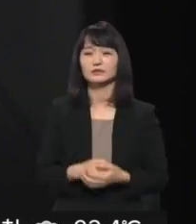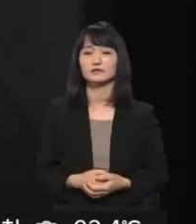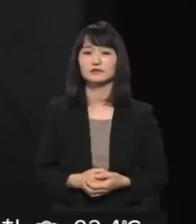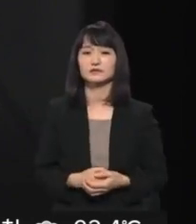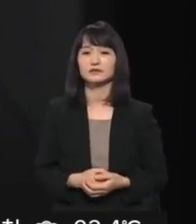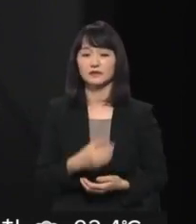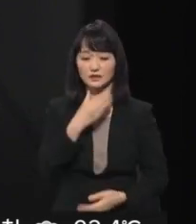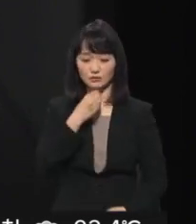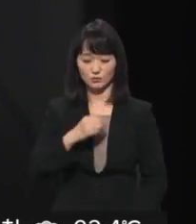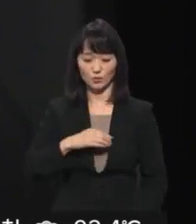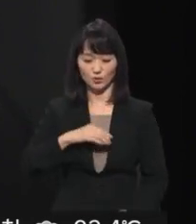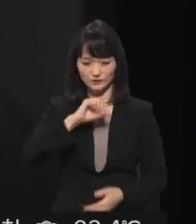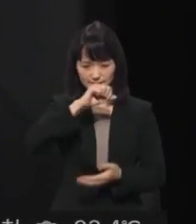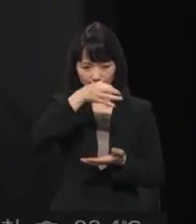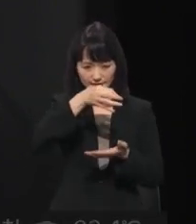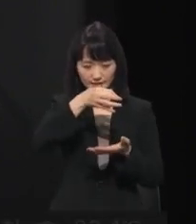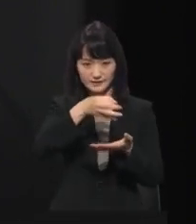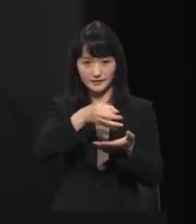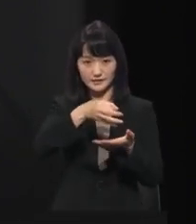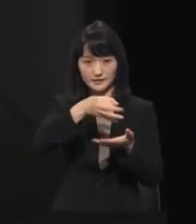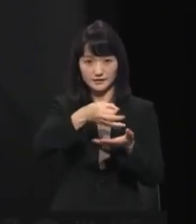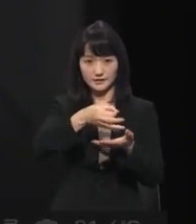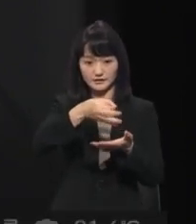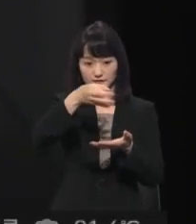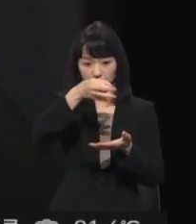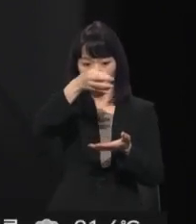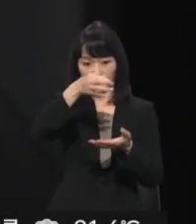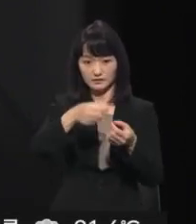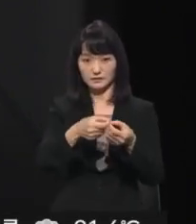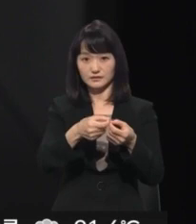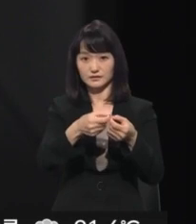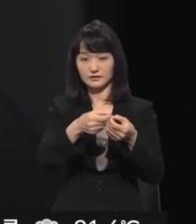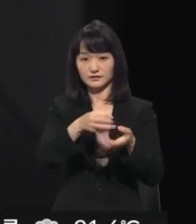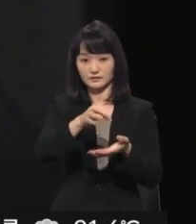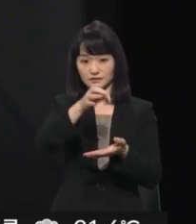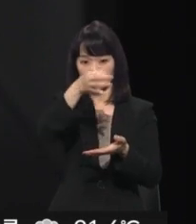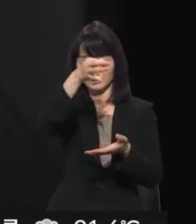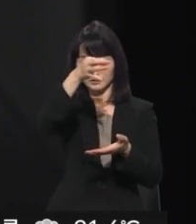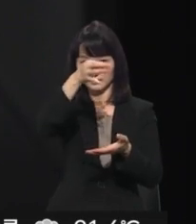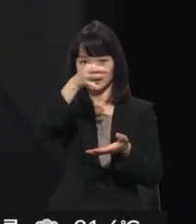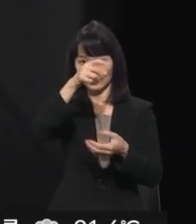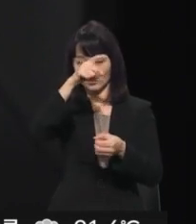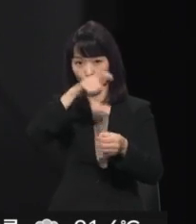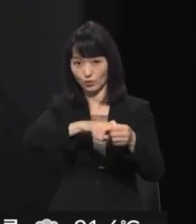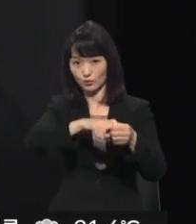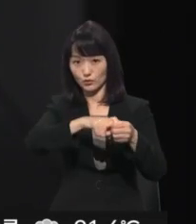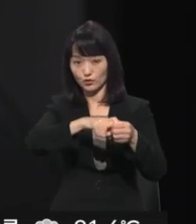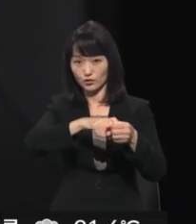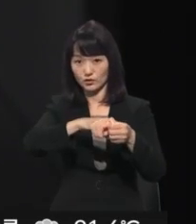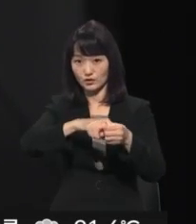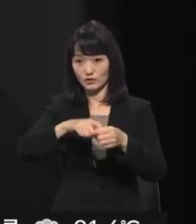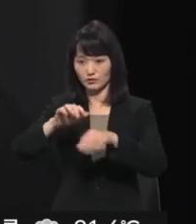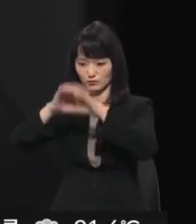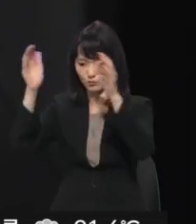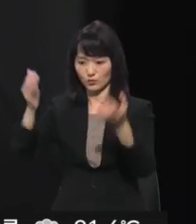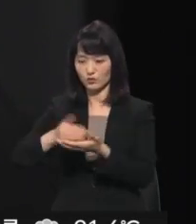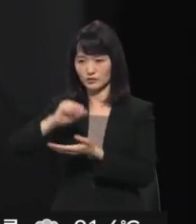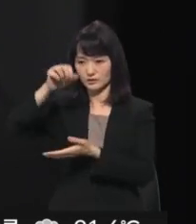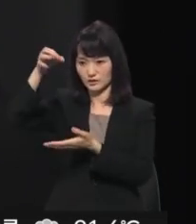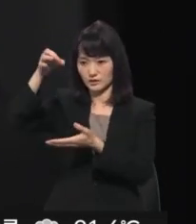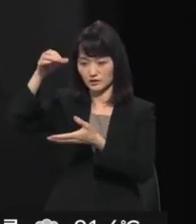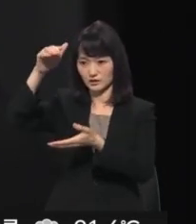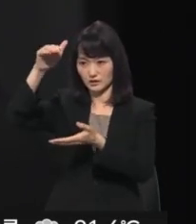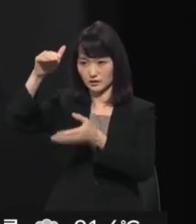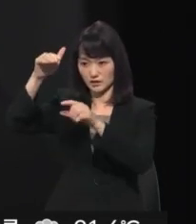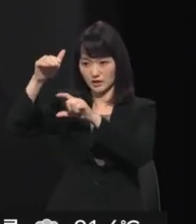맞는데 복제 산의 어떤 증가폭 뜰이 전체 우리가 그 목표하는 바가 있습니다 전체 예산의 몹이 몇 퍼센트 까지 달성